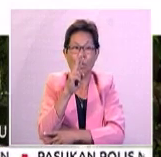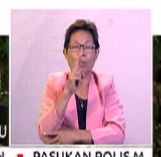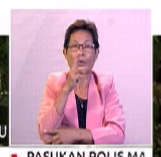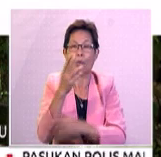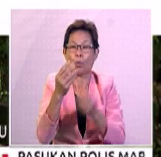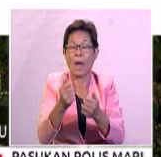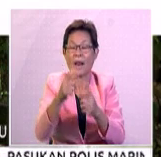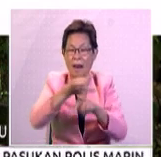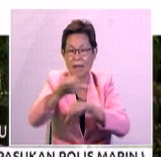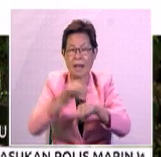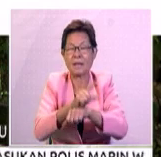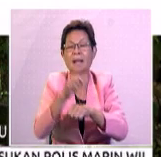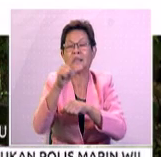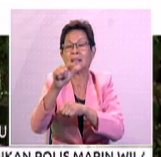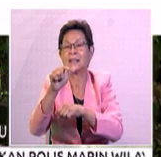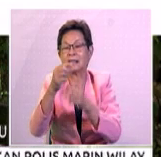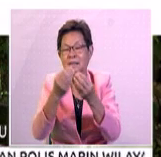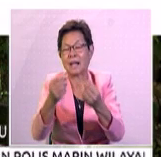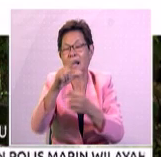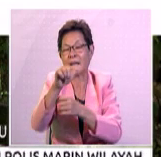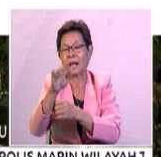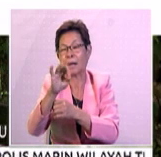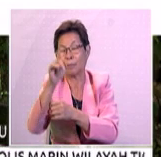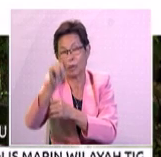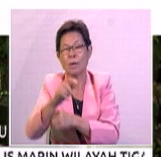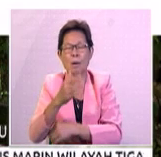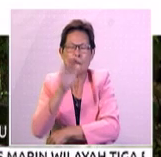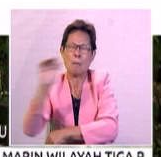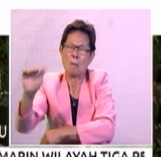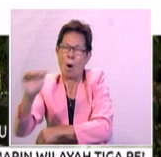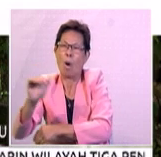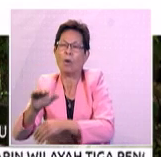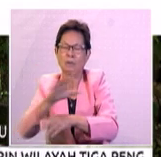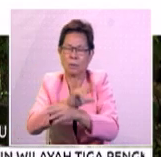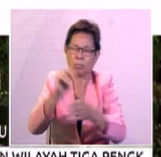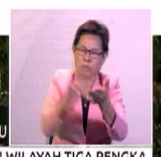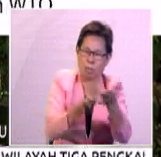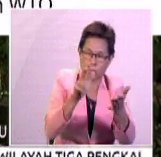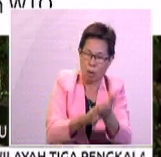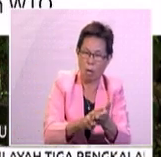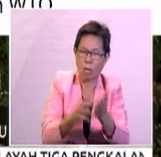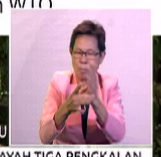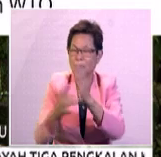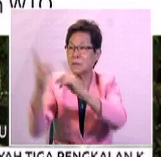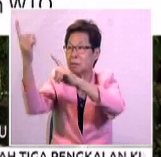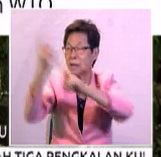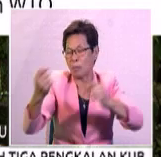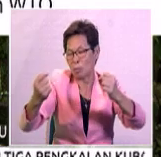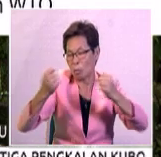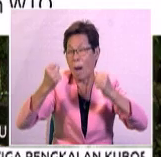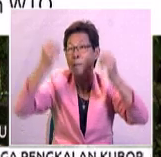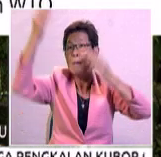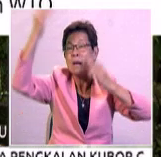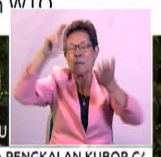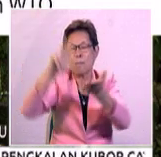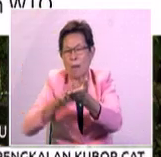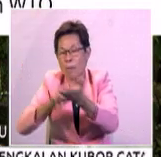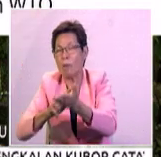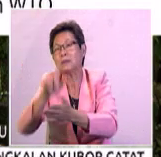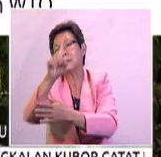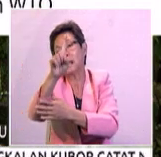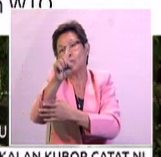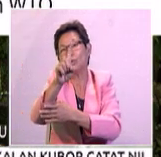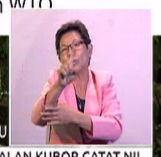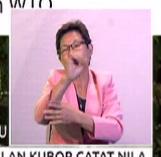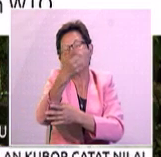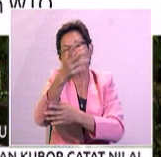menggesa Kesatuan Eropah untuk menerima dan mengiktiraf piawaian pensijilan minyak sawit mampan Malaysia sebagai salah satu